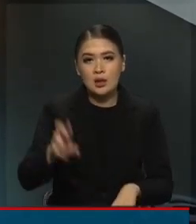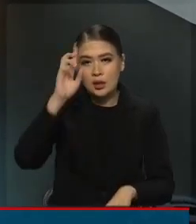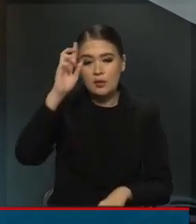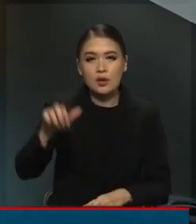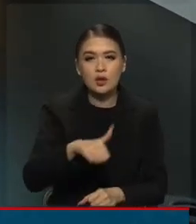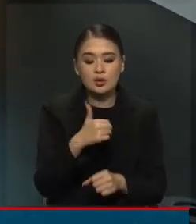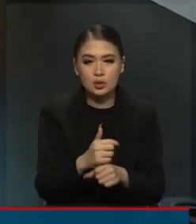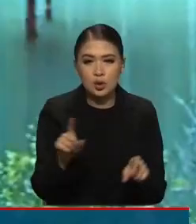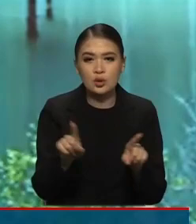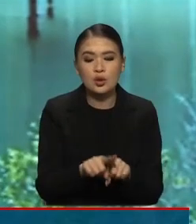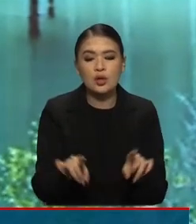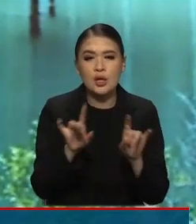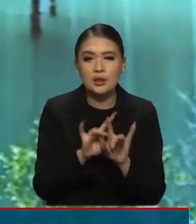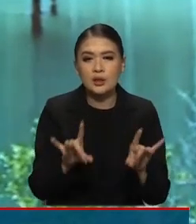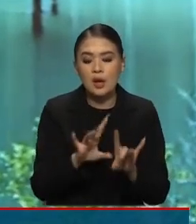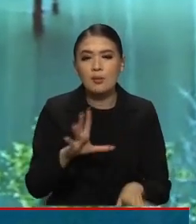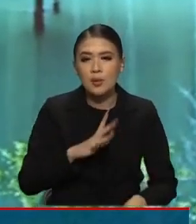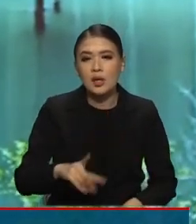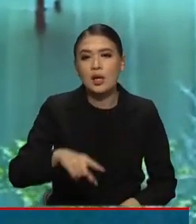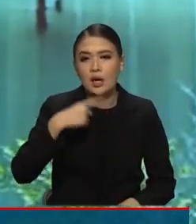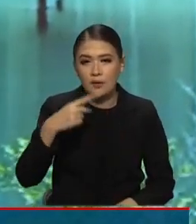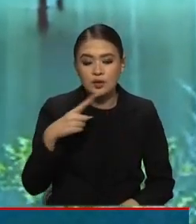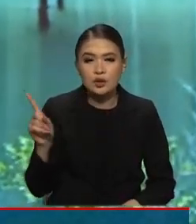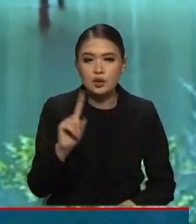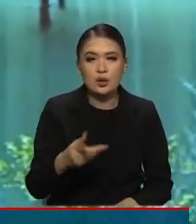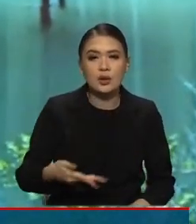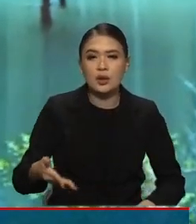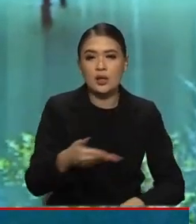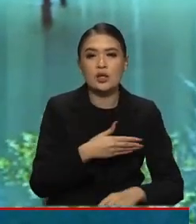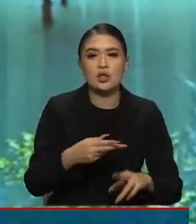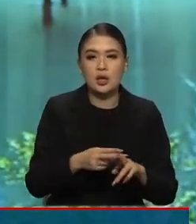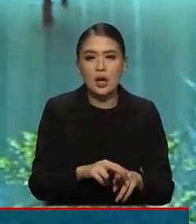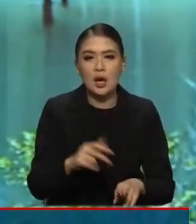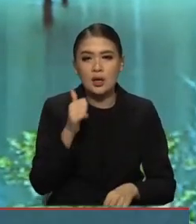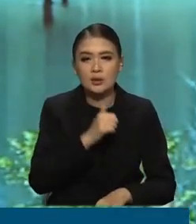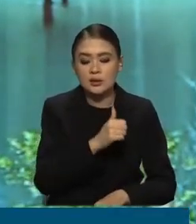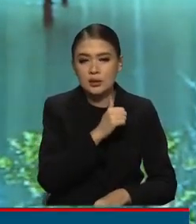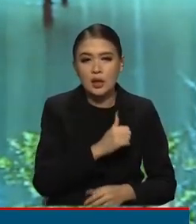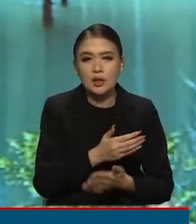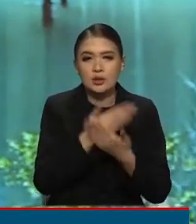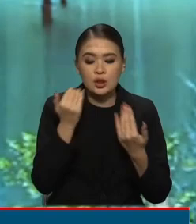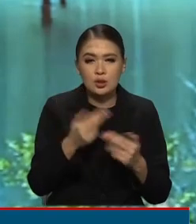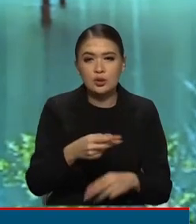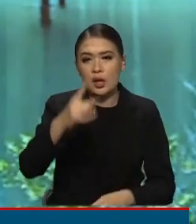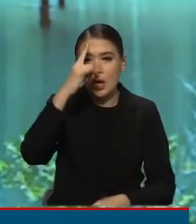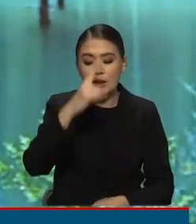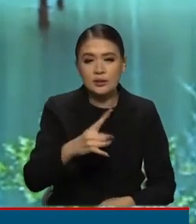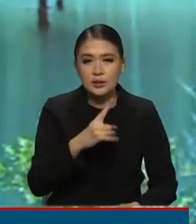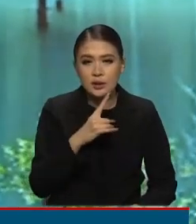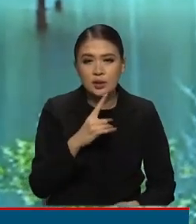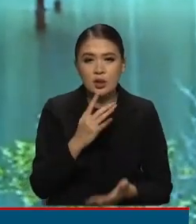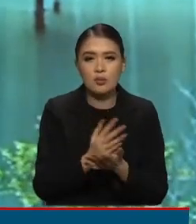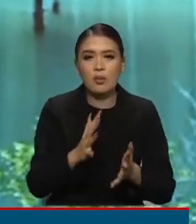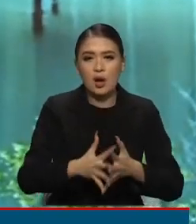это подчеркивал, говорил о том, что наш потенциал не раскрыт. Казахстан имеет огромные и территорию,